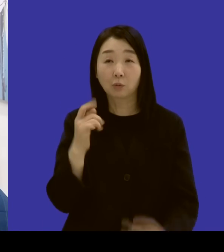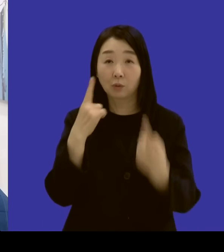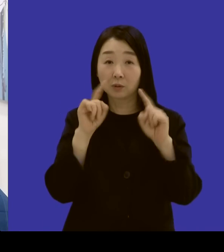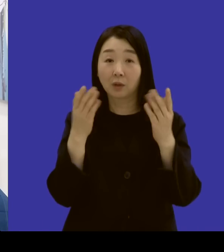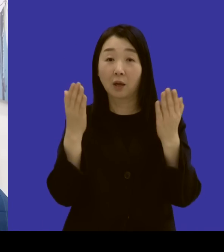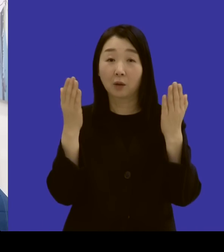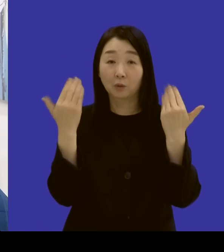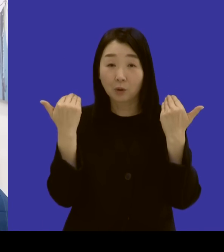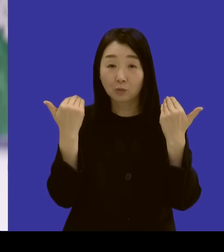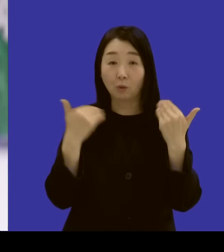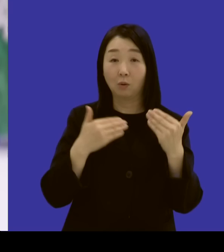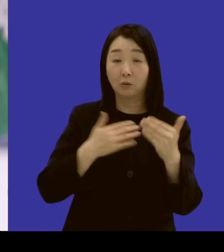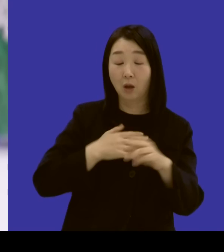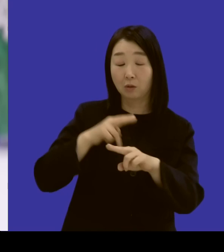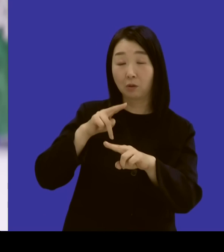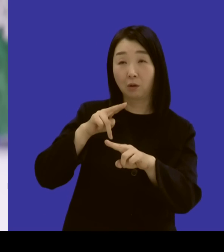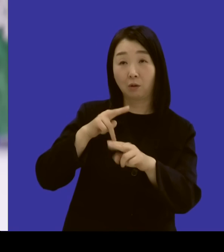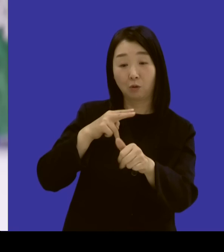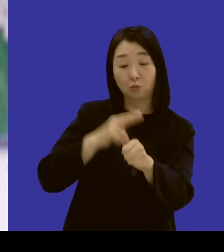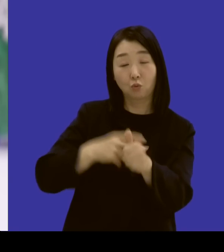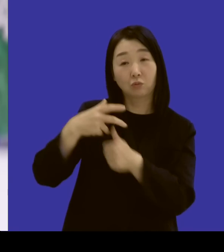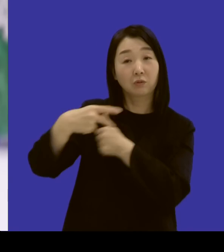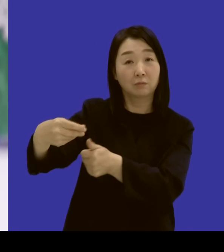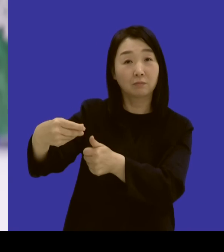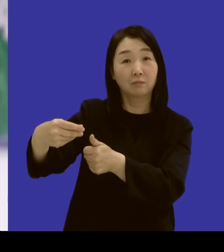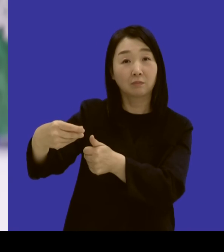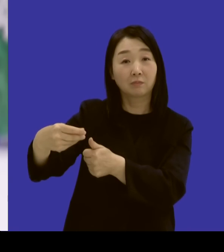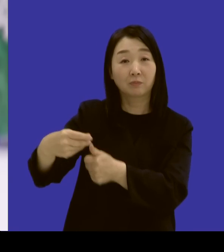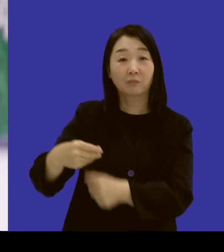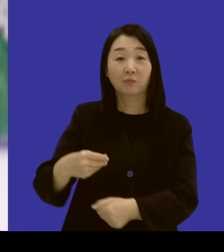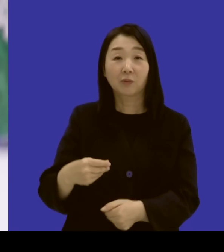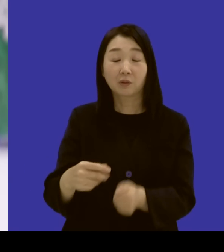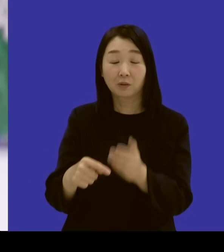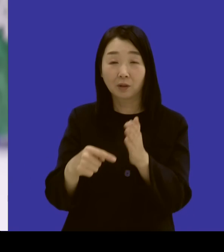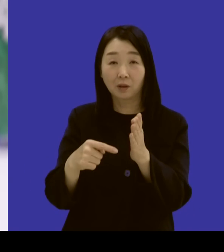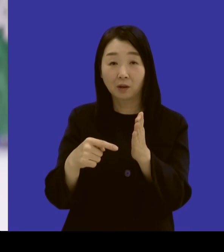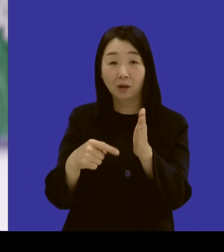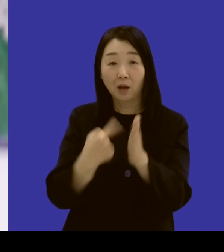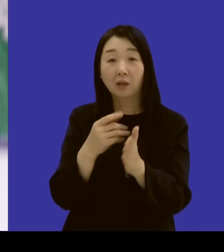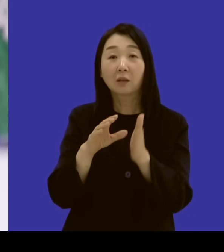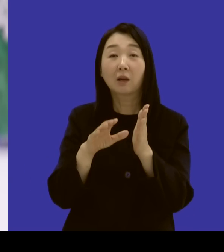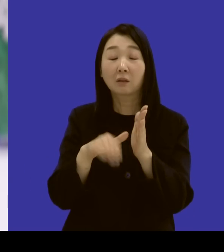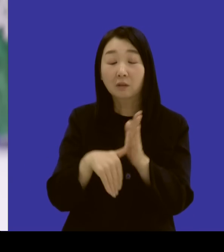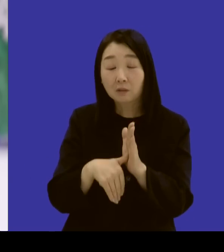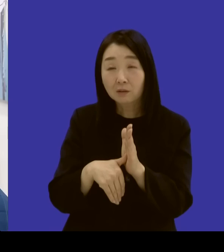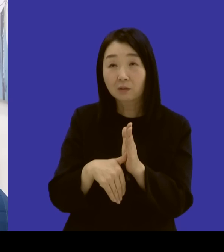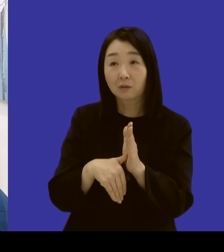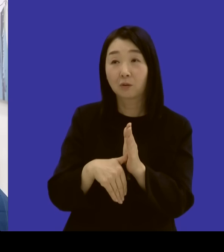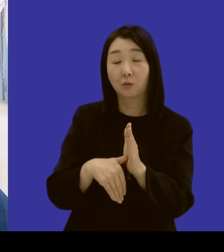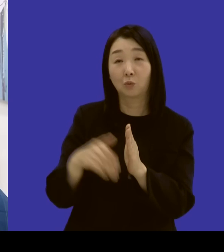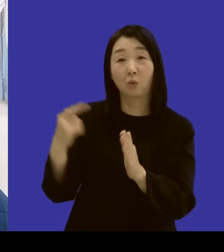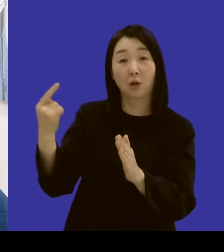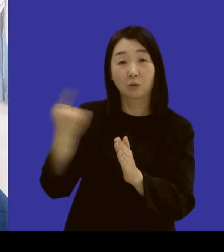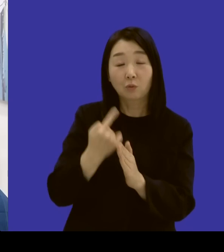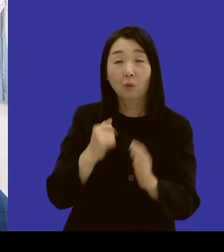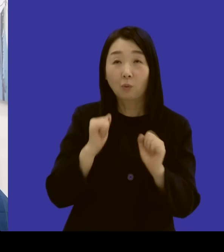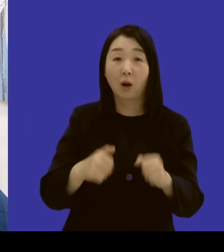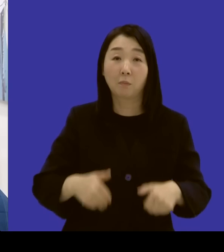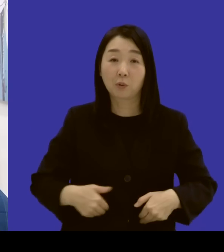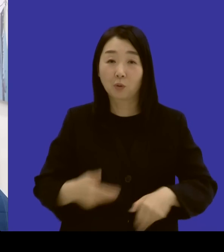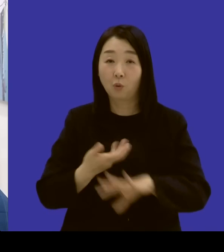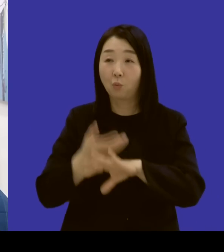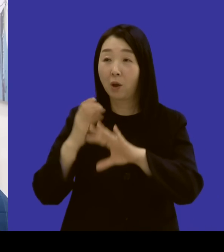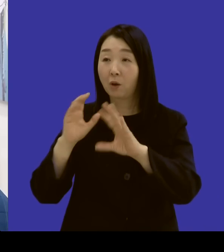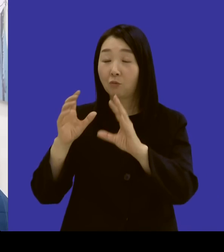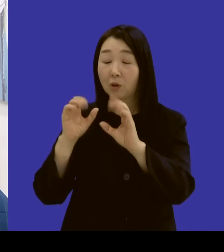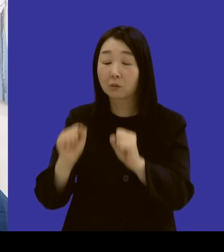석좌 교수로 와주지 않겠네요. 근데 그거는 한 학기에 일주일만 들어오시면 된다고. 그러니까 외국에 있으면서